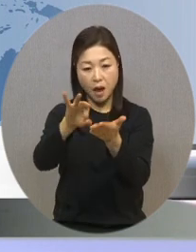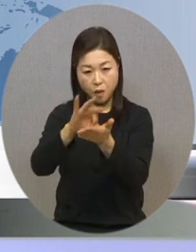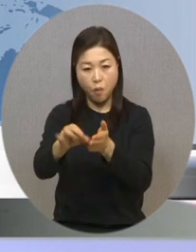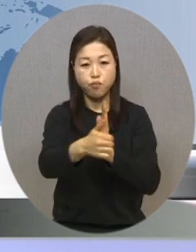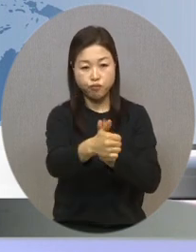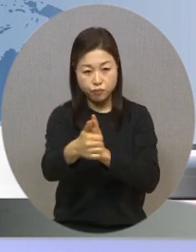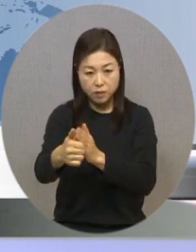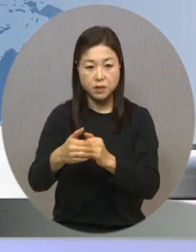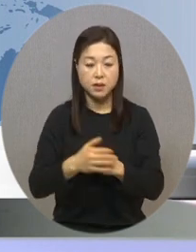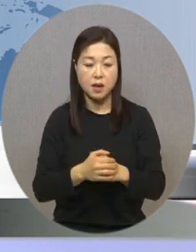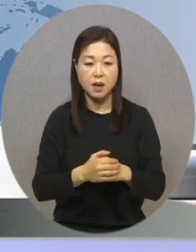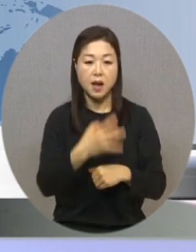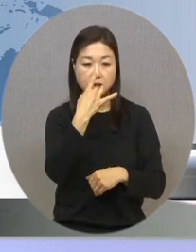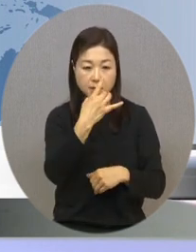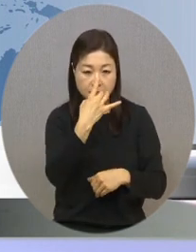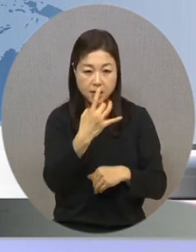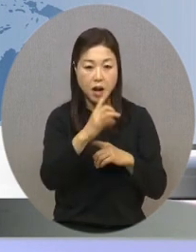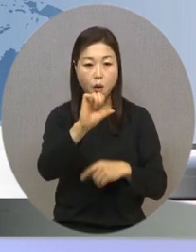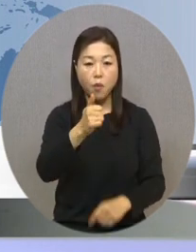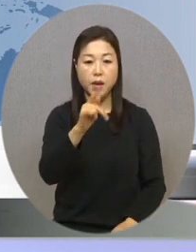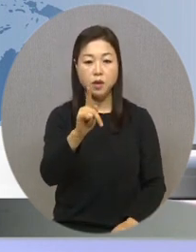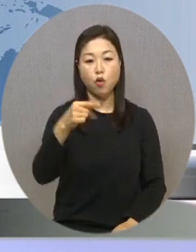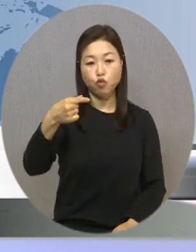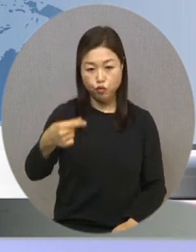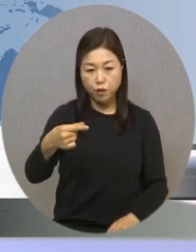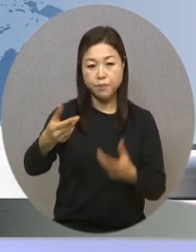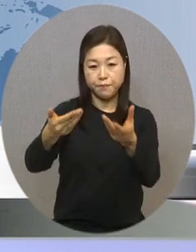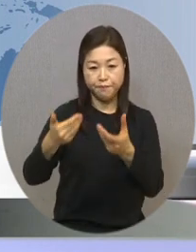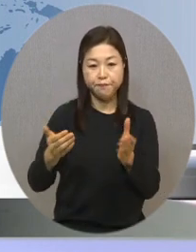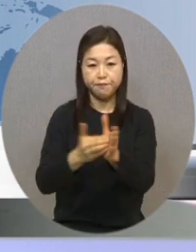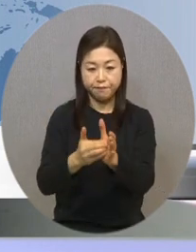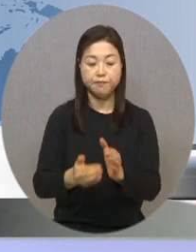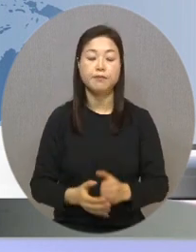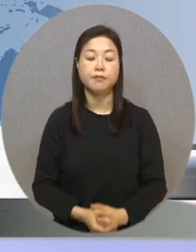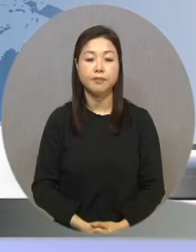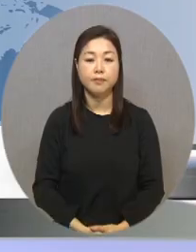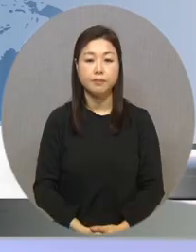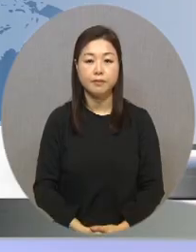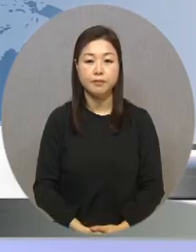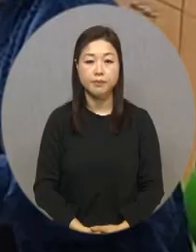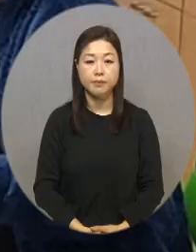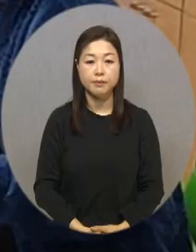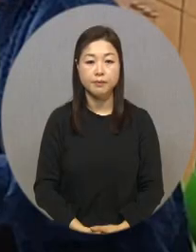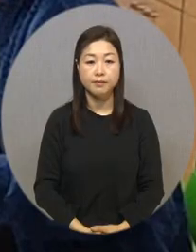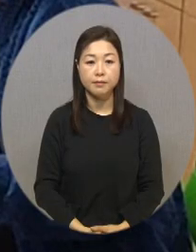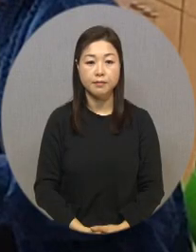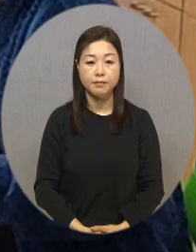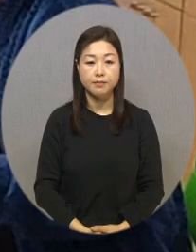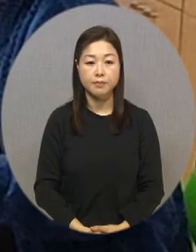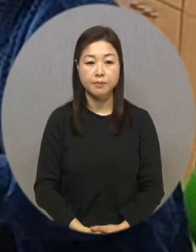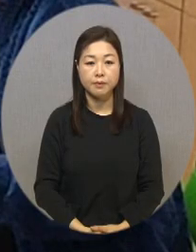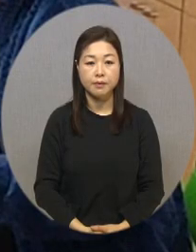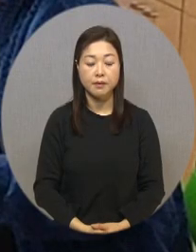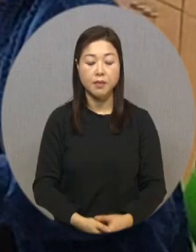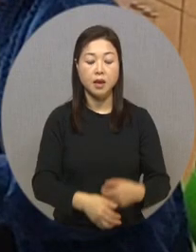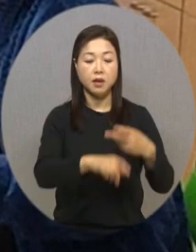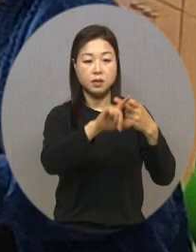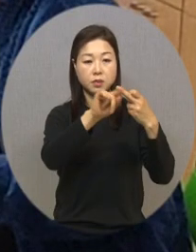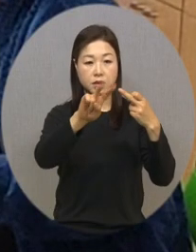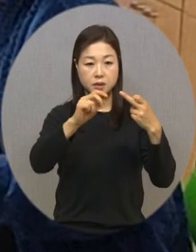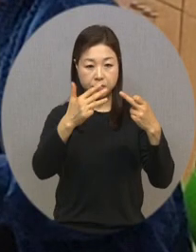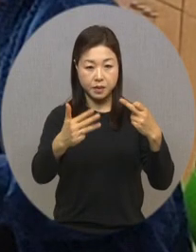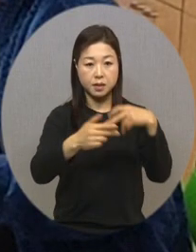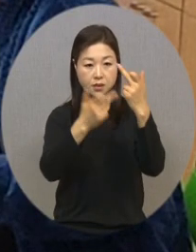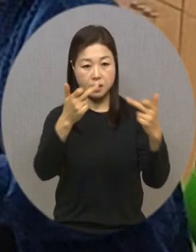써달라며 쌀 500kg을 기부했습니다. 정운성 기자입니다. 지난 28일 산악회